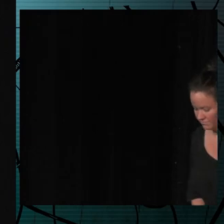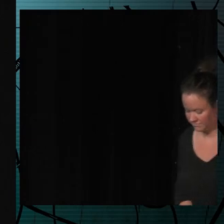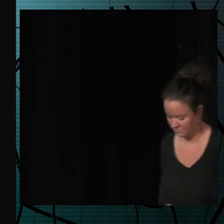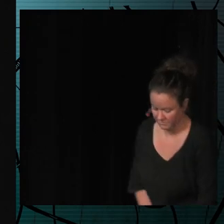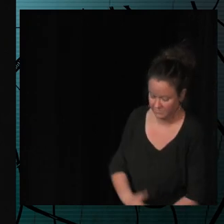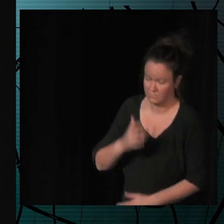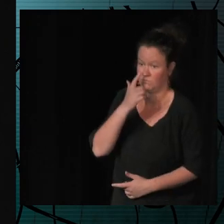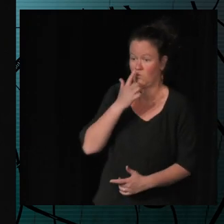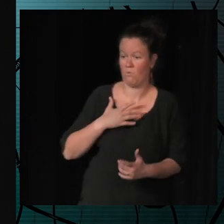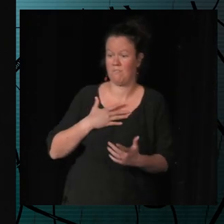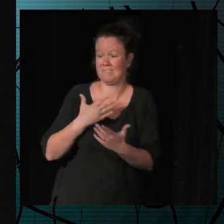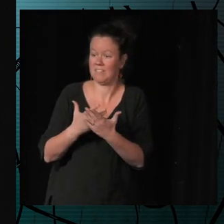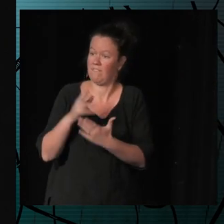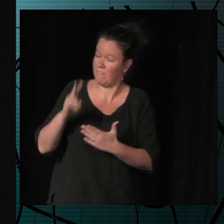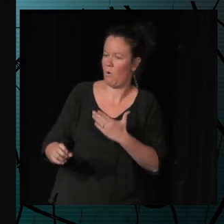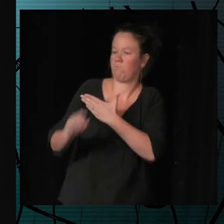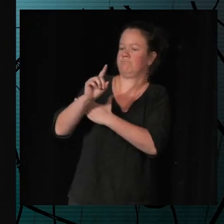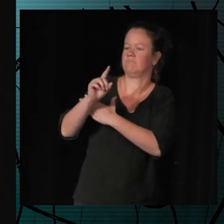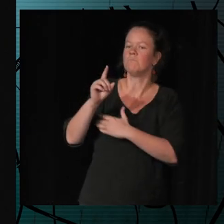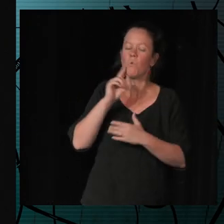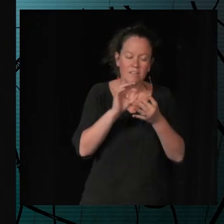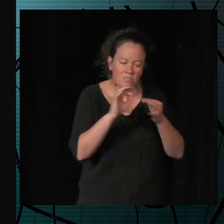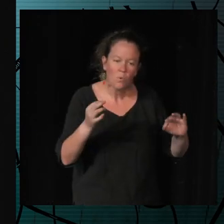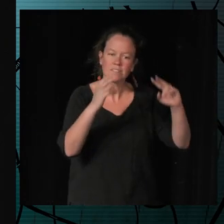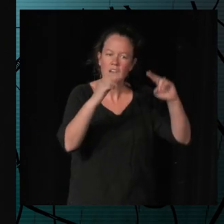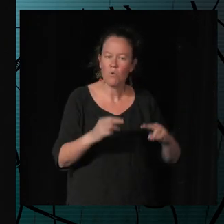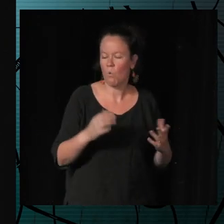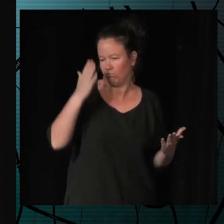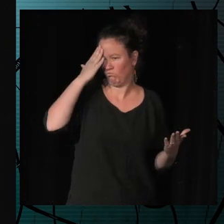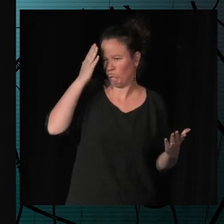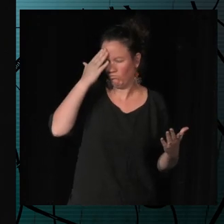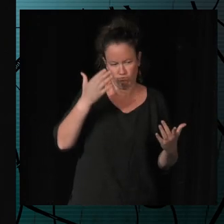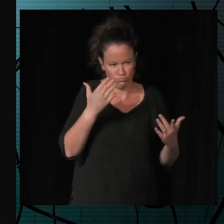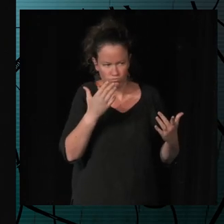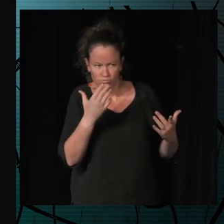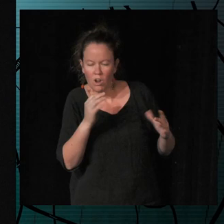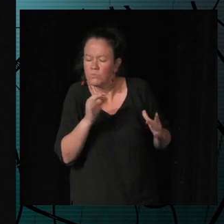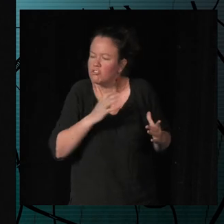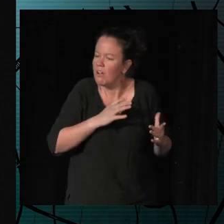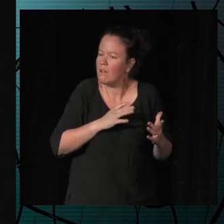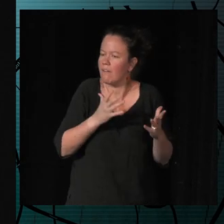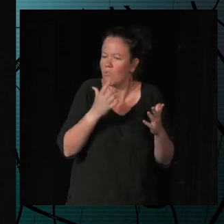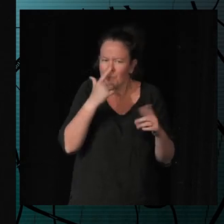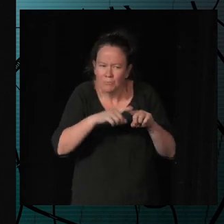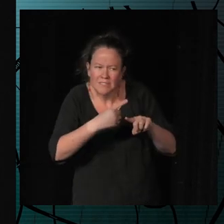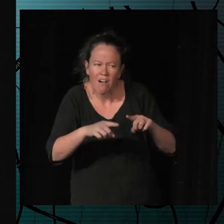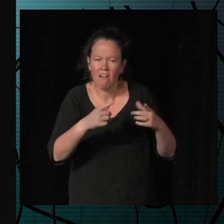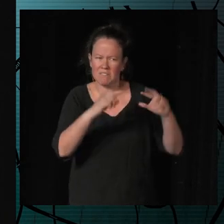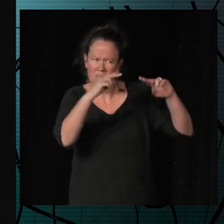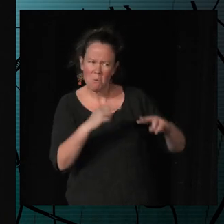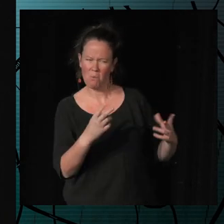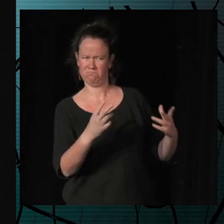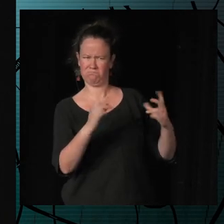plus original que le cadre que le récit qui quand bien même il est biscornu il est il est bizarre il est